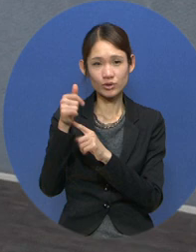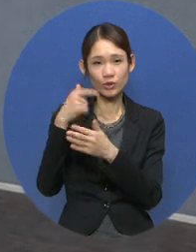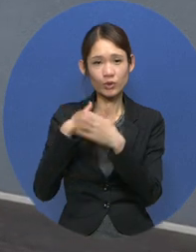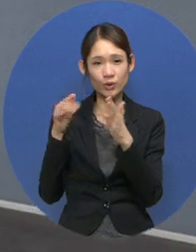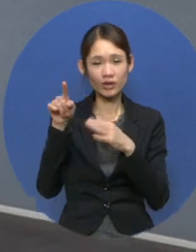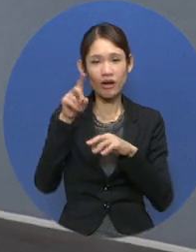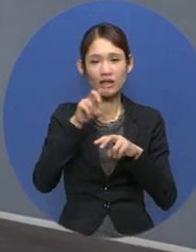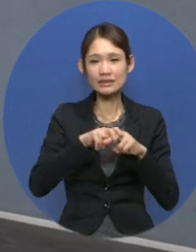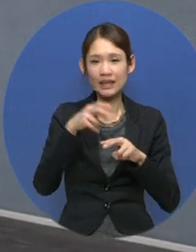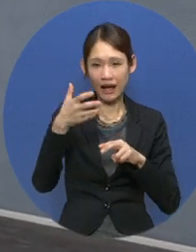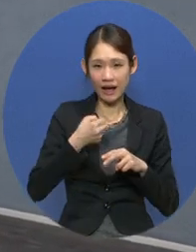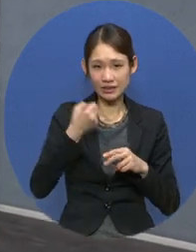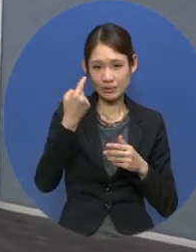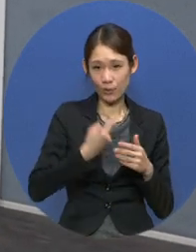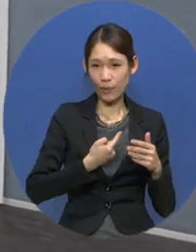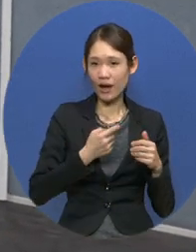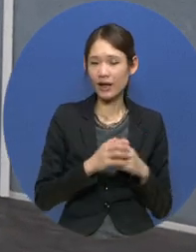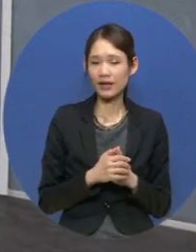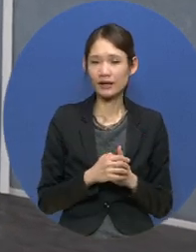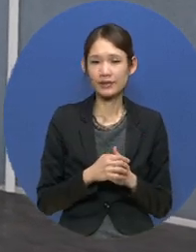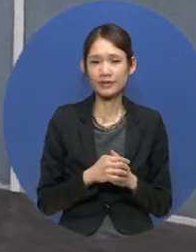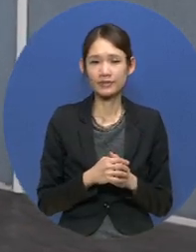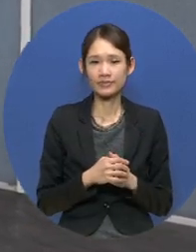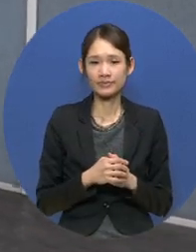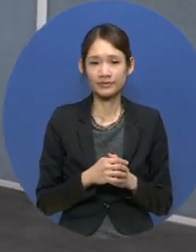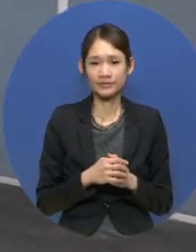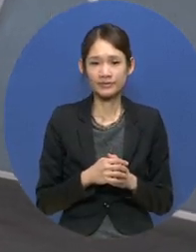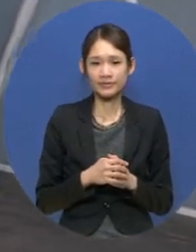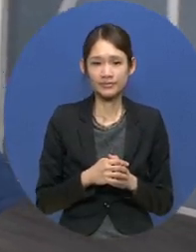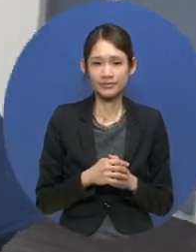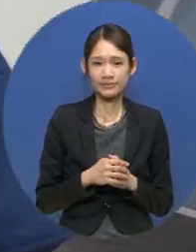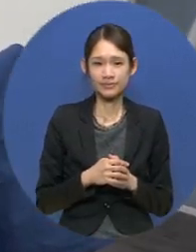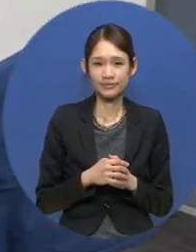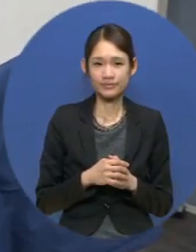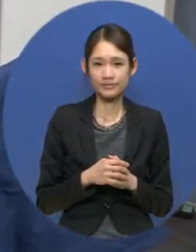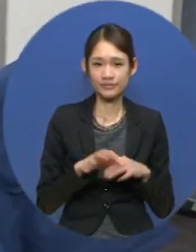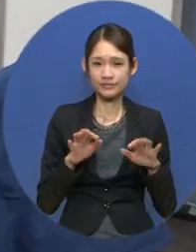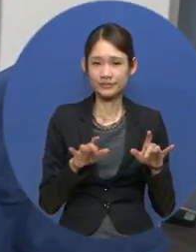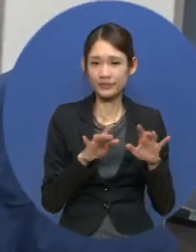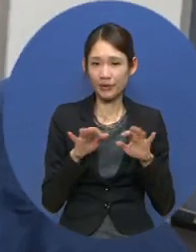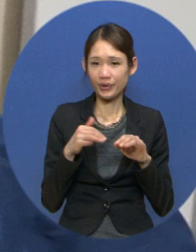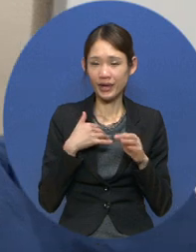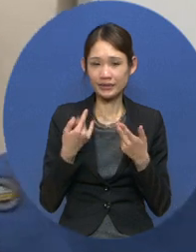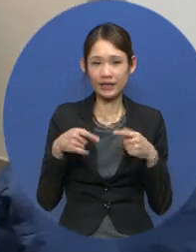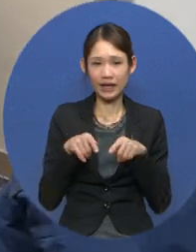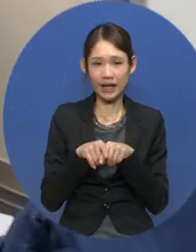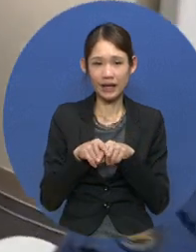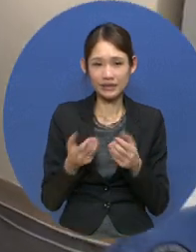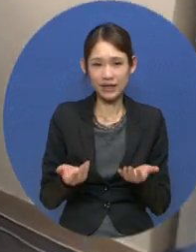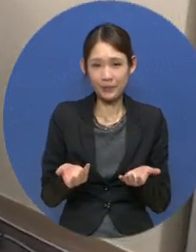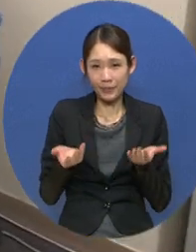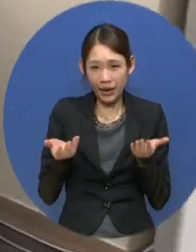있지? 방에. 네. 그럼 저쪽 방에 그거 갖고 와. 네. 피아노를. 선생님이랑 같이 들까 이거 보고.